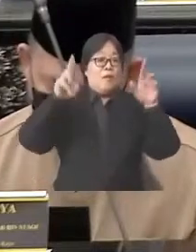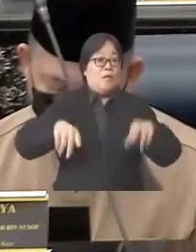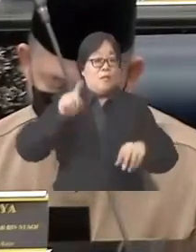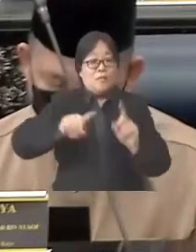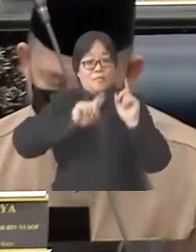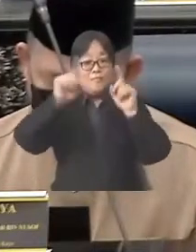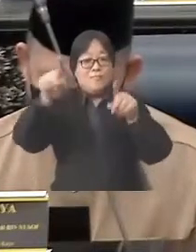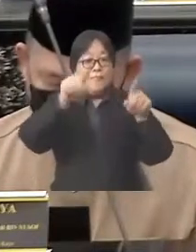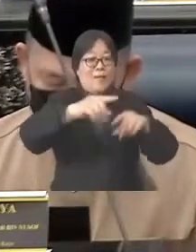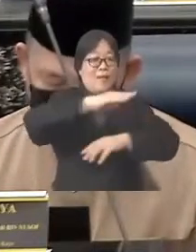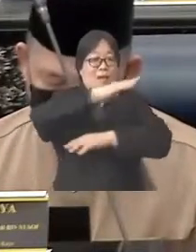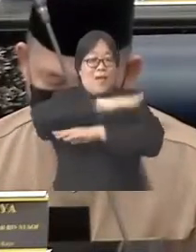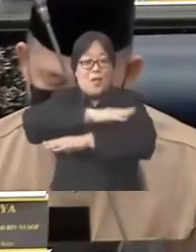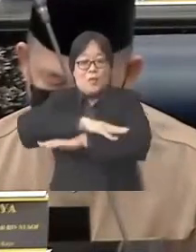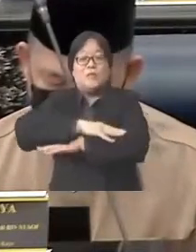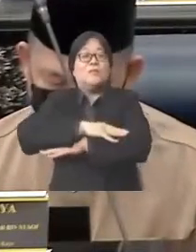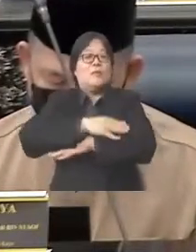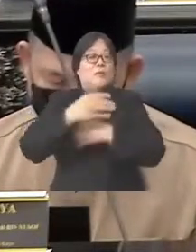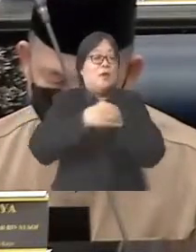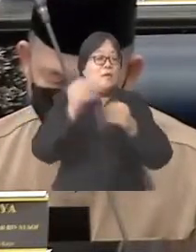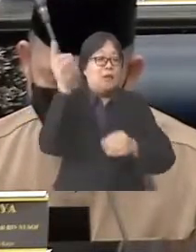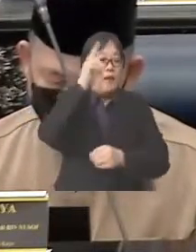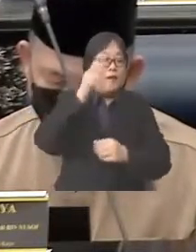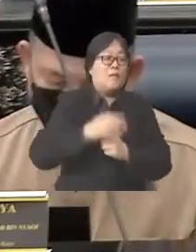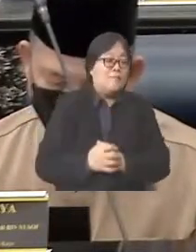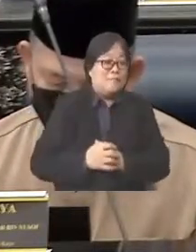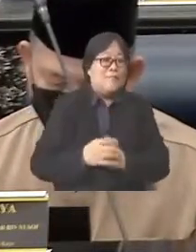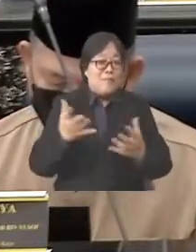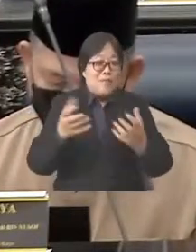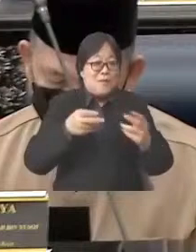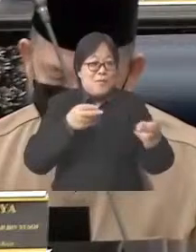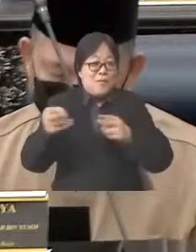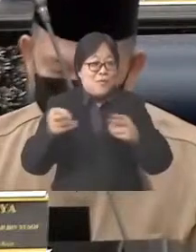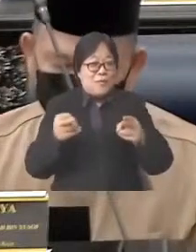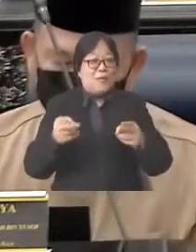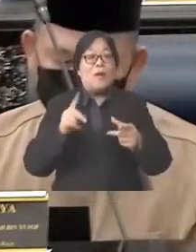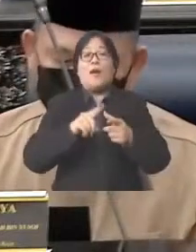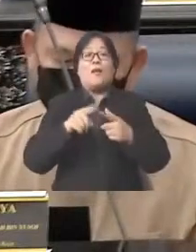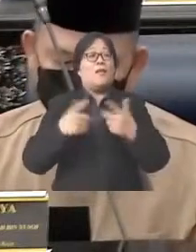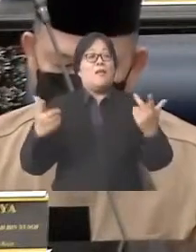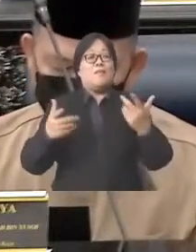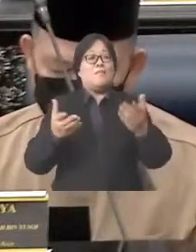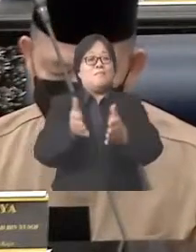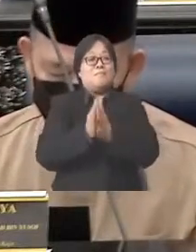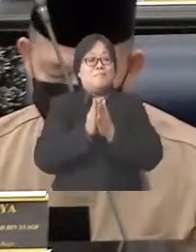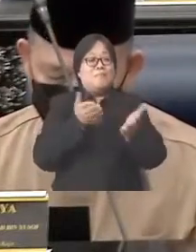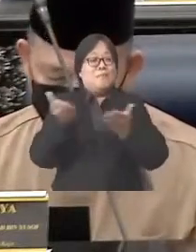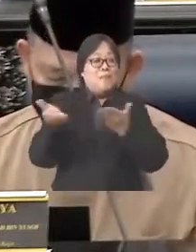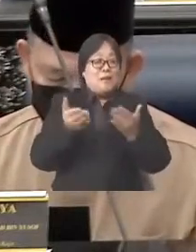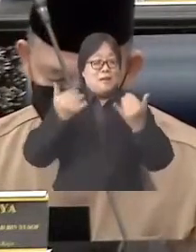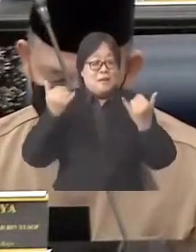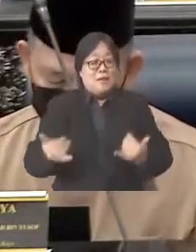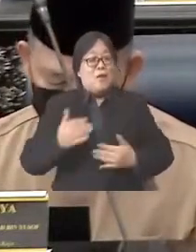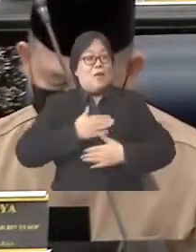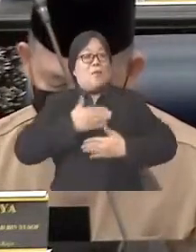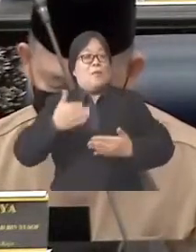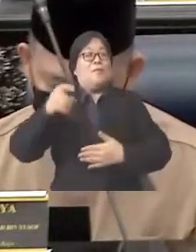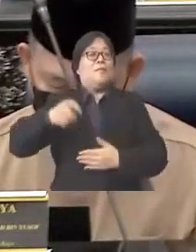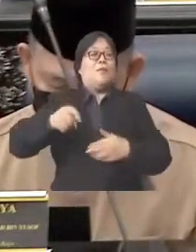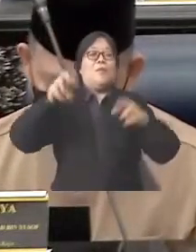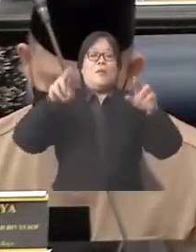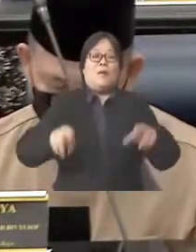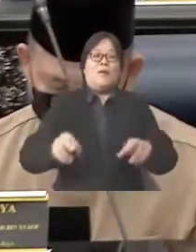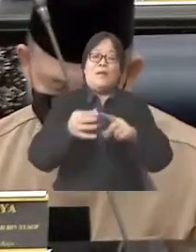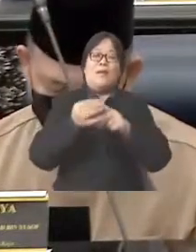perlu pergi ke counter-counter dan pejabat kerajaan kirinya ingin berurusan dengan atau mendapatkan sebarang primatan kini komitmen untuk